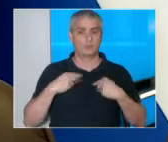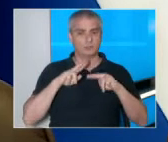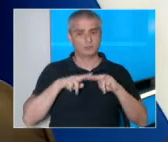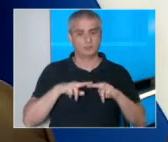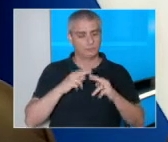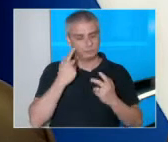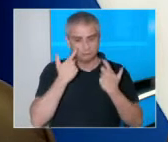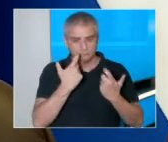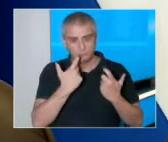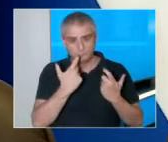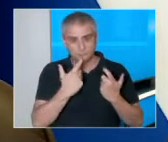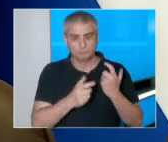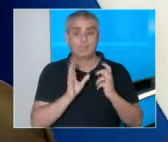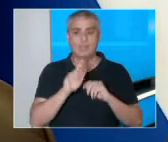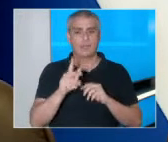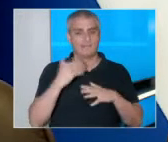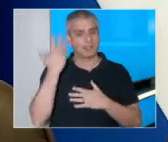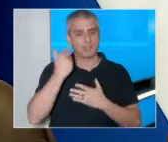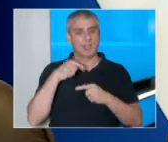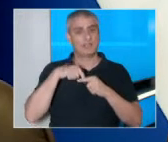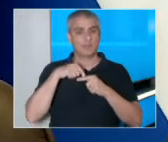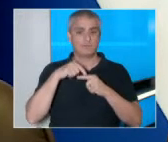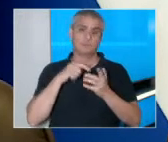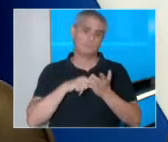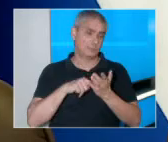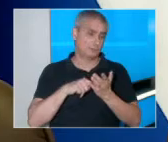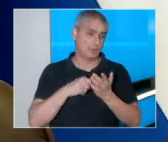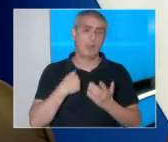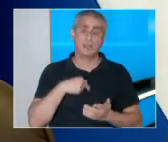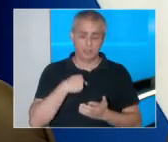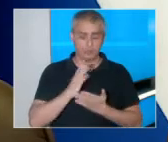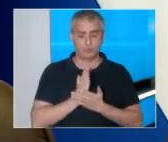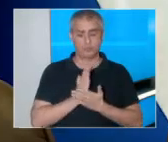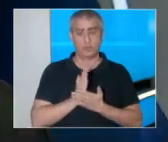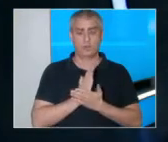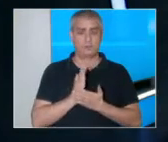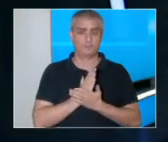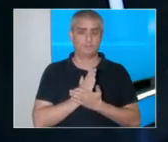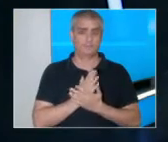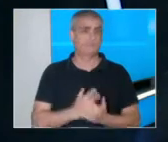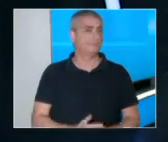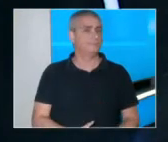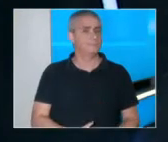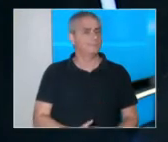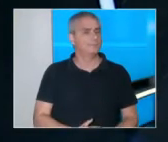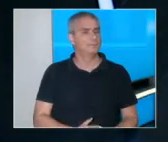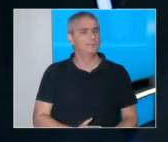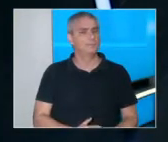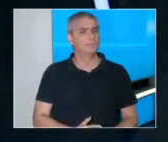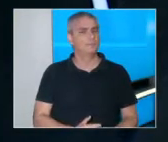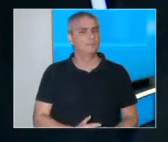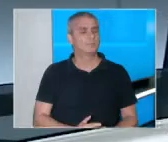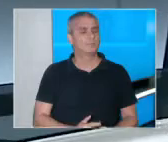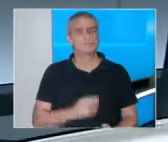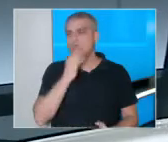עם אצבע על הדופק, גם כשהמגמה הייתה חיובית, ולכן אנחנו ערוכים. חידה.